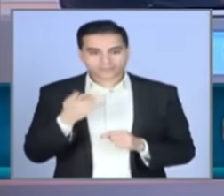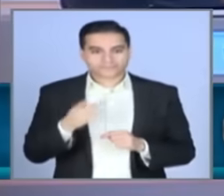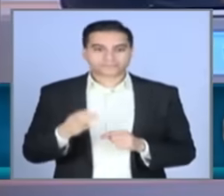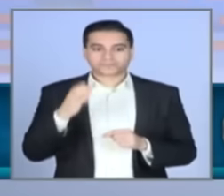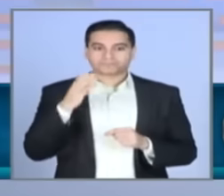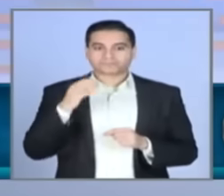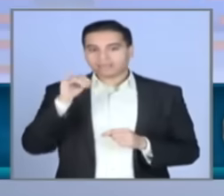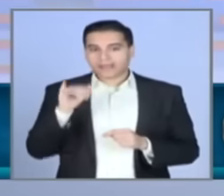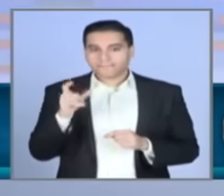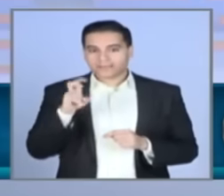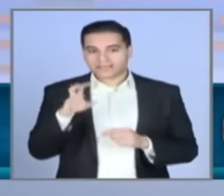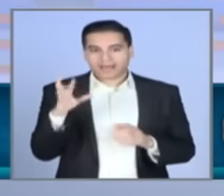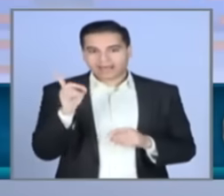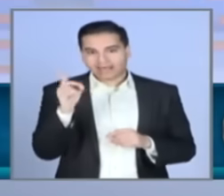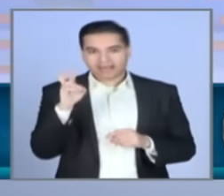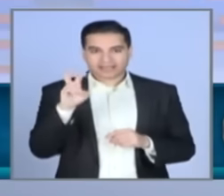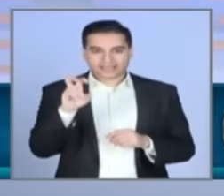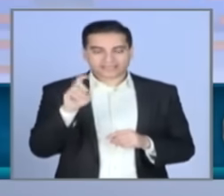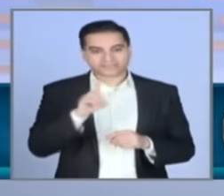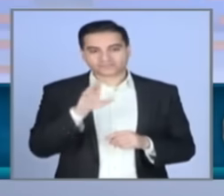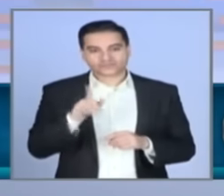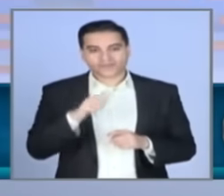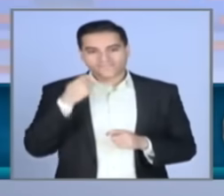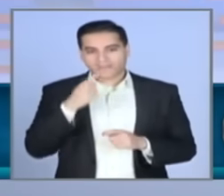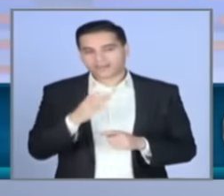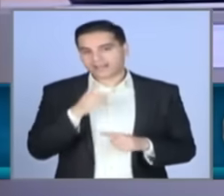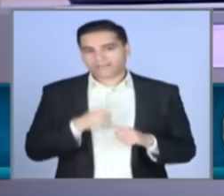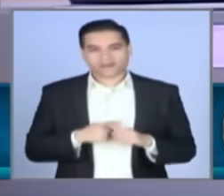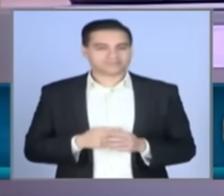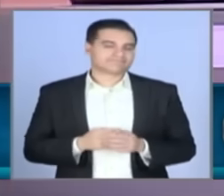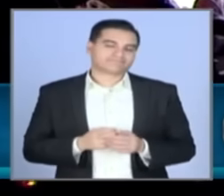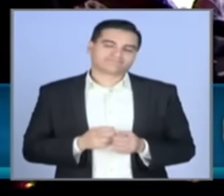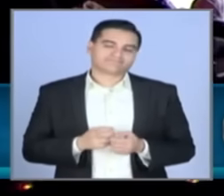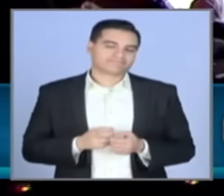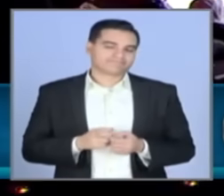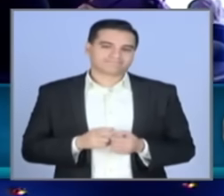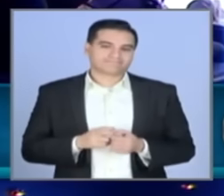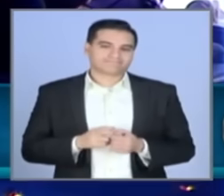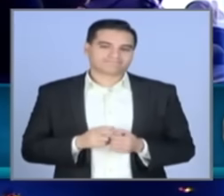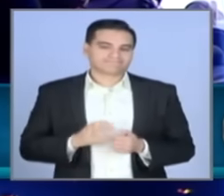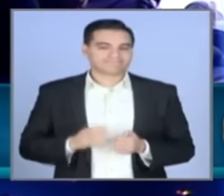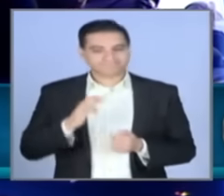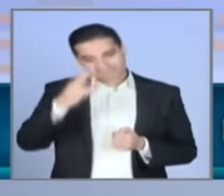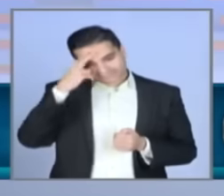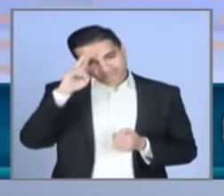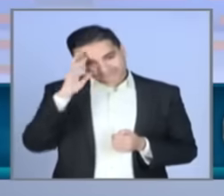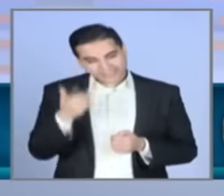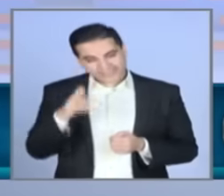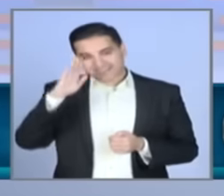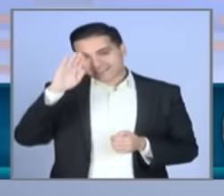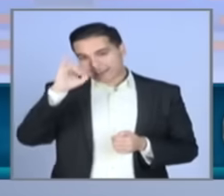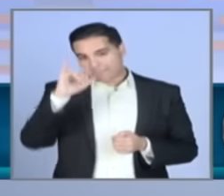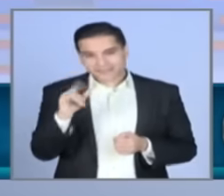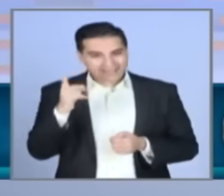مين رز؟ هي كمان ما كانتش في الفيلم. إجابة خاطئة. مين بقى؟